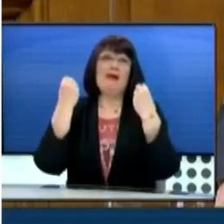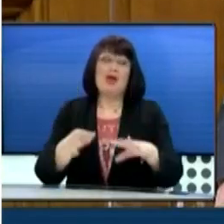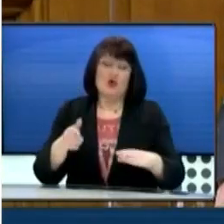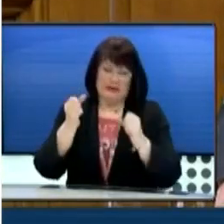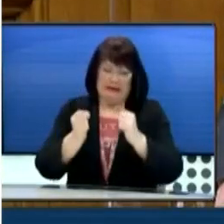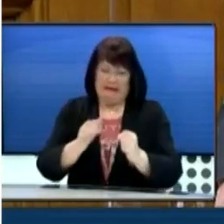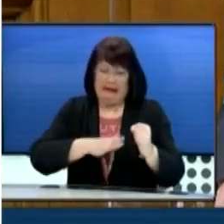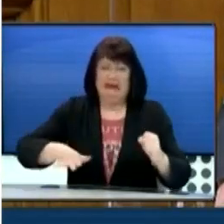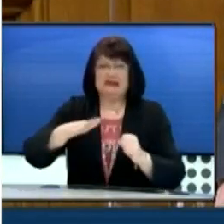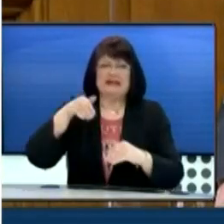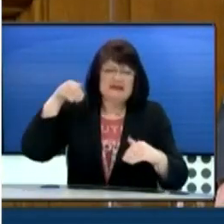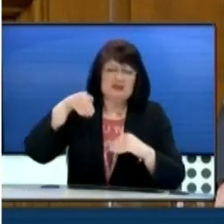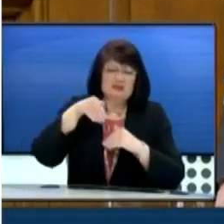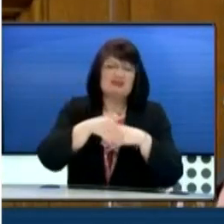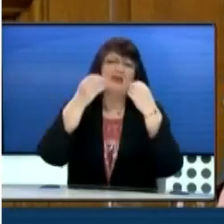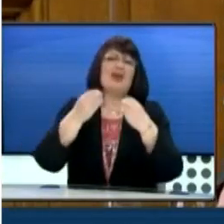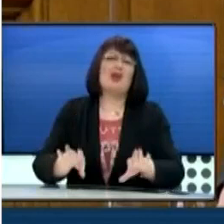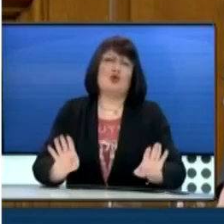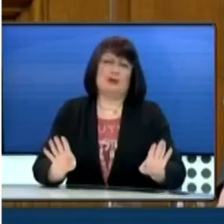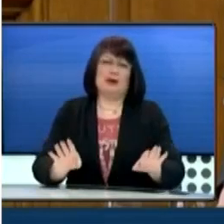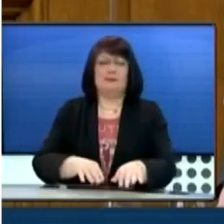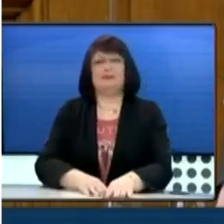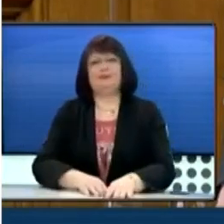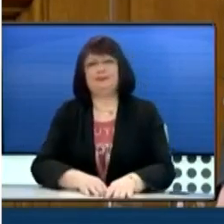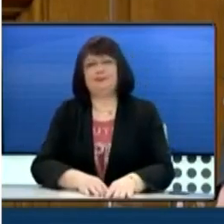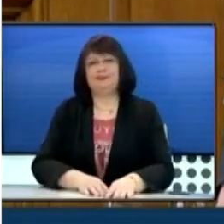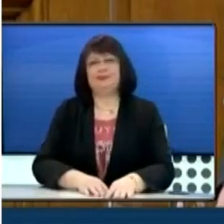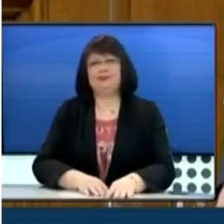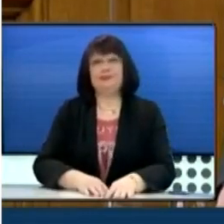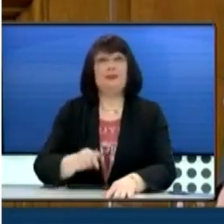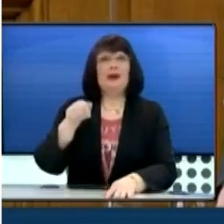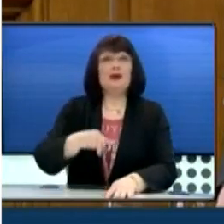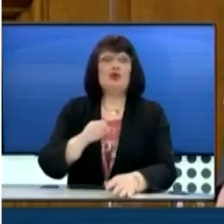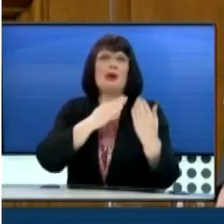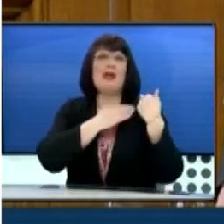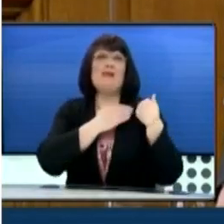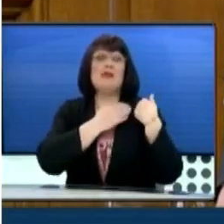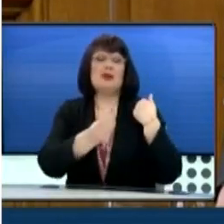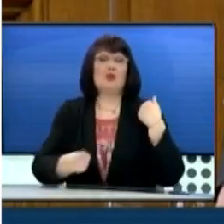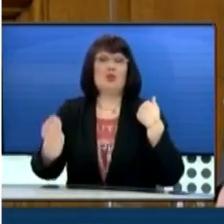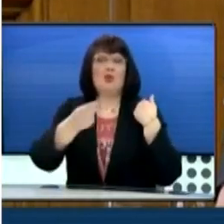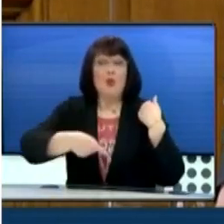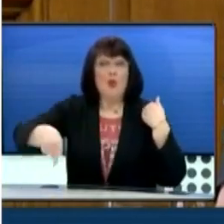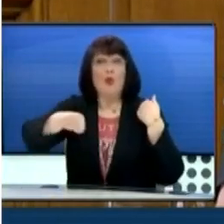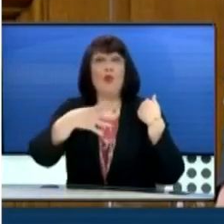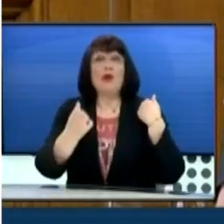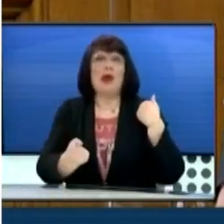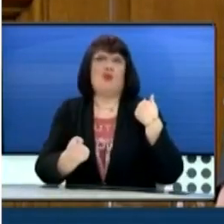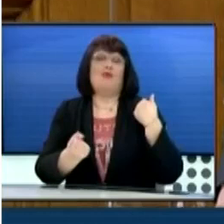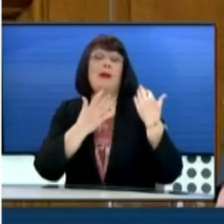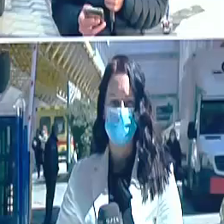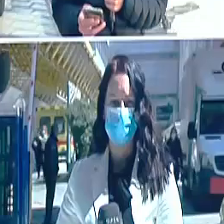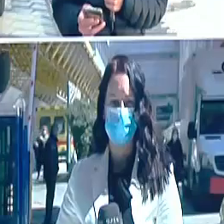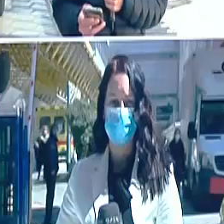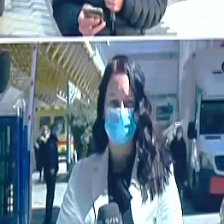για την προημερησία συζήτηση στη Βουλή για την πανδημία, και εκείνη άσκησε κριτική και ζήτησε ένα εθνικό σχέδιο για την αντιμετώπιση της